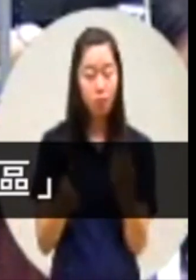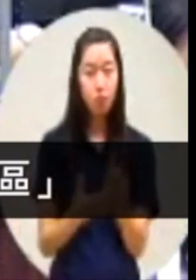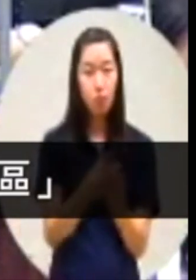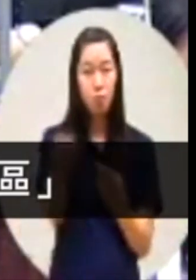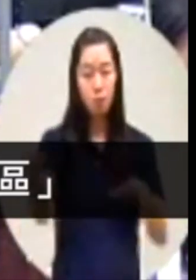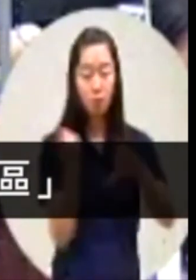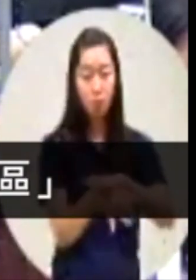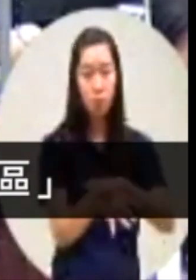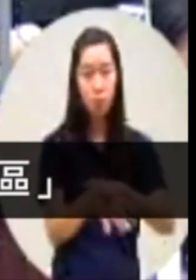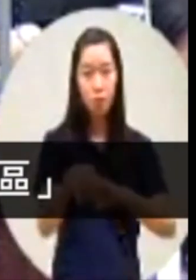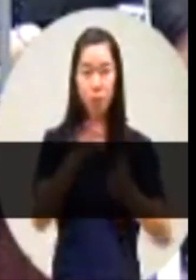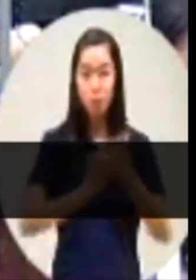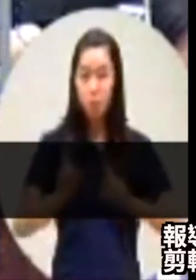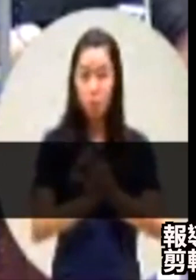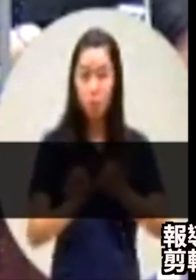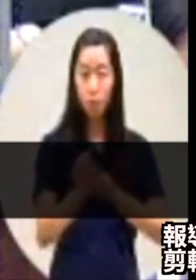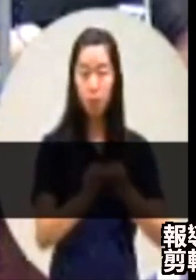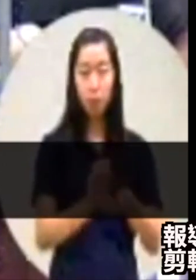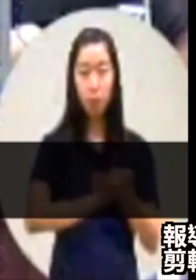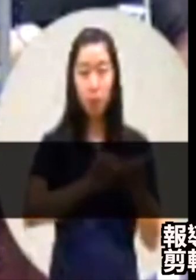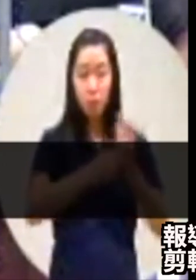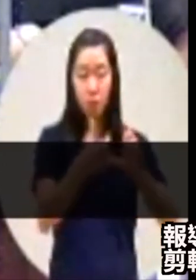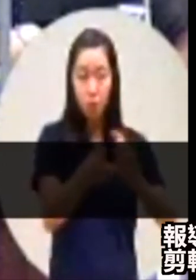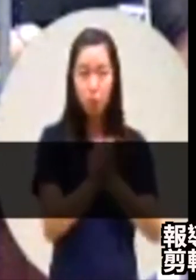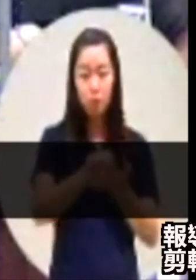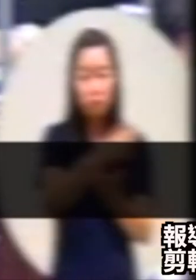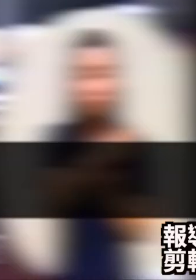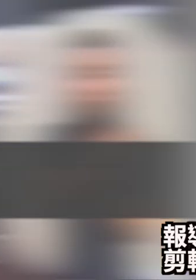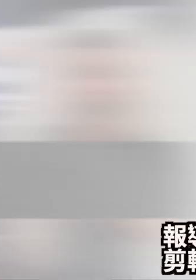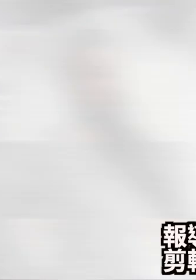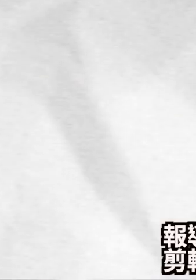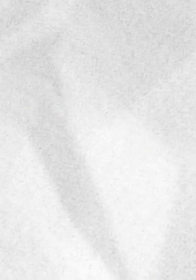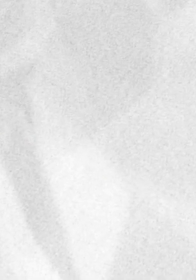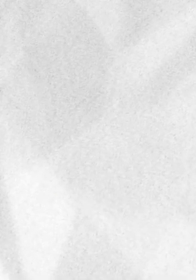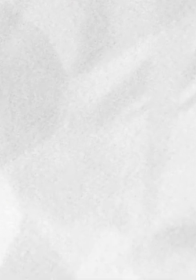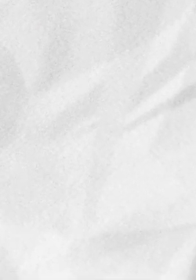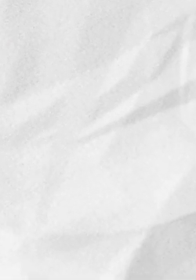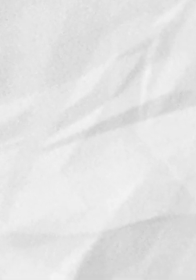个自由经济示范区未来整体的一个规划的内容。